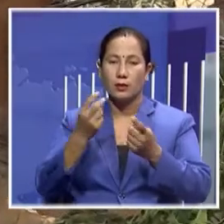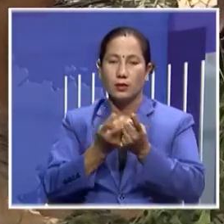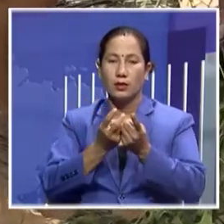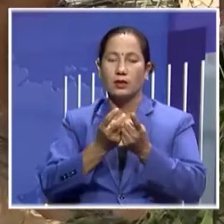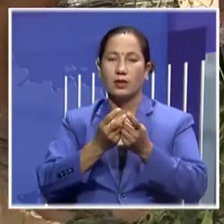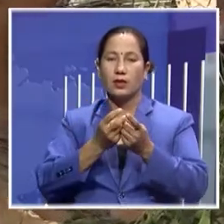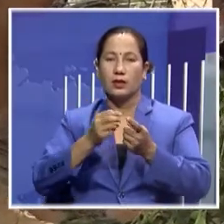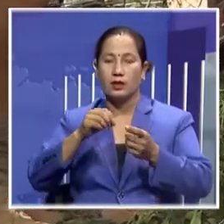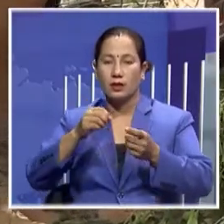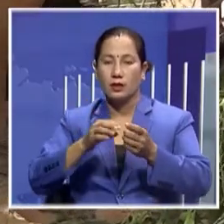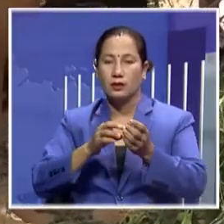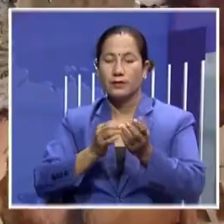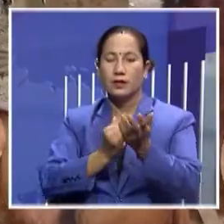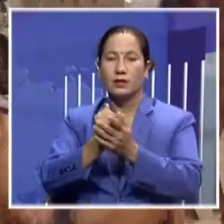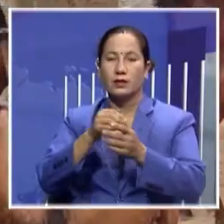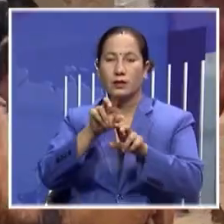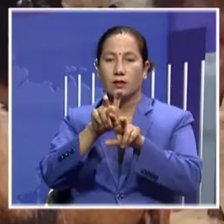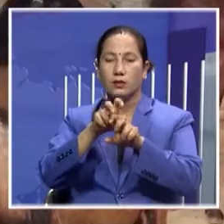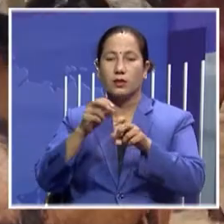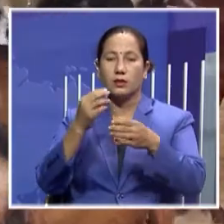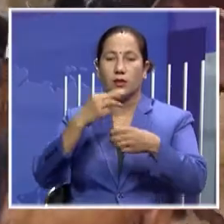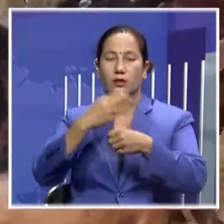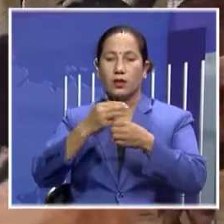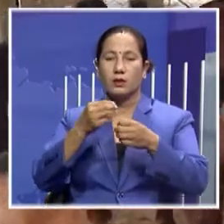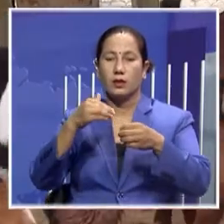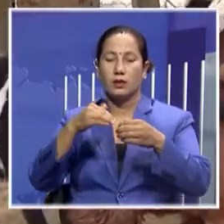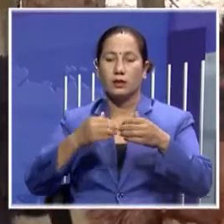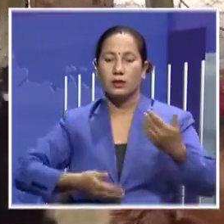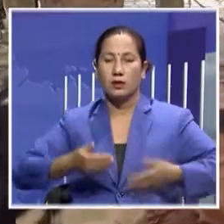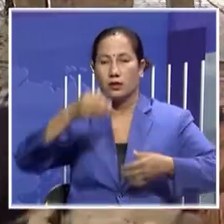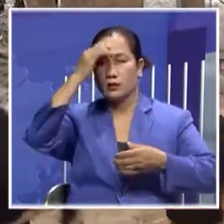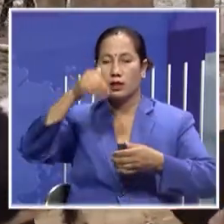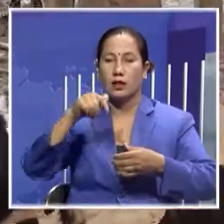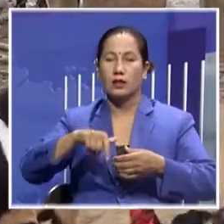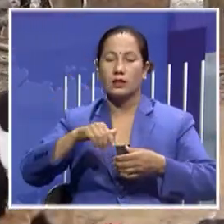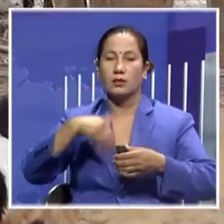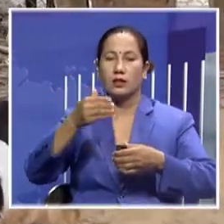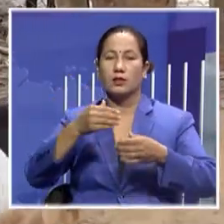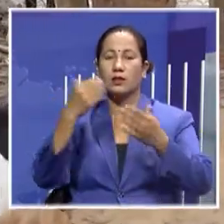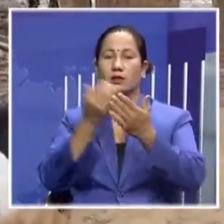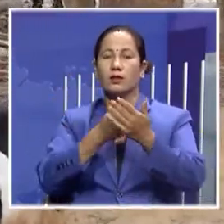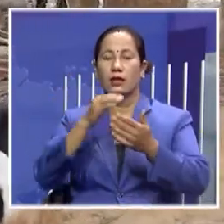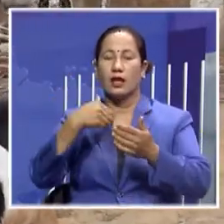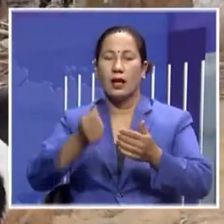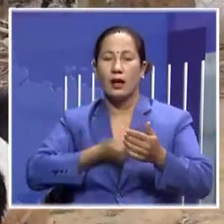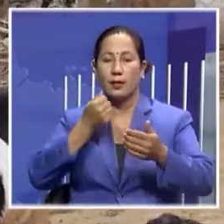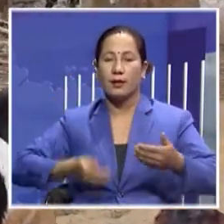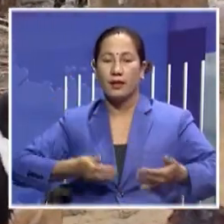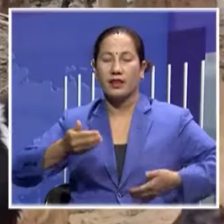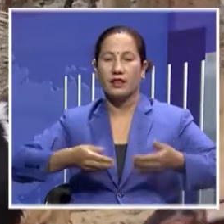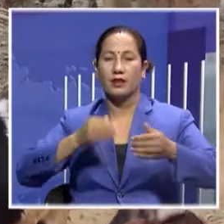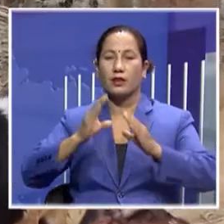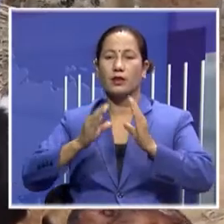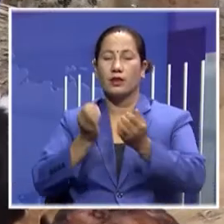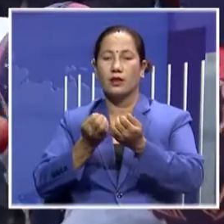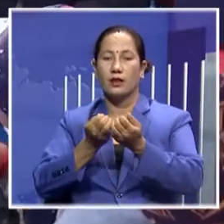कृषि र पशुपक्षीको उत्पादन बढाएपछि बजारीकरणमा समस्या आयो। त्यसपछि सहकारी संस्थाले आफै बजारीकरण गर्ने योजना